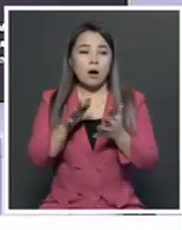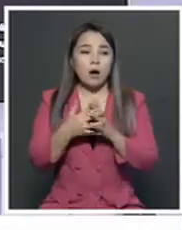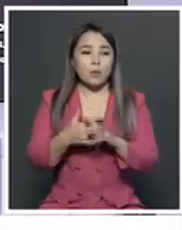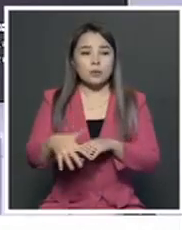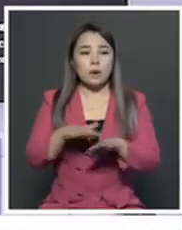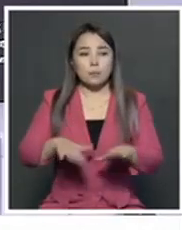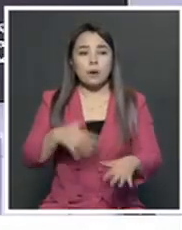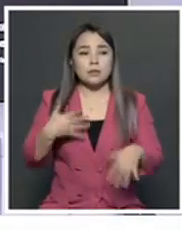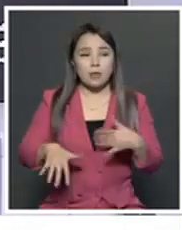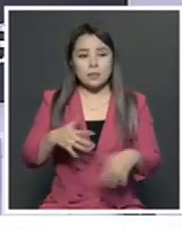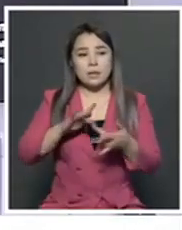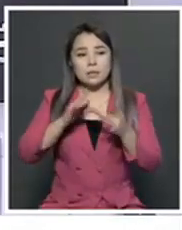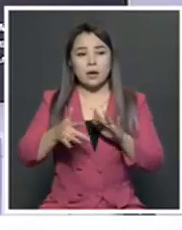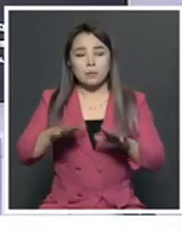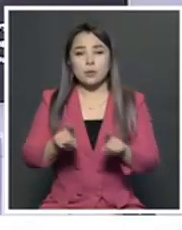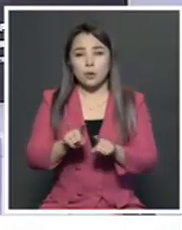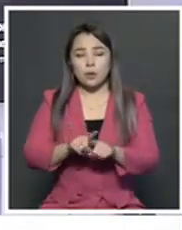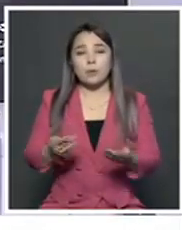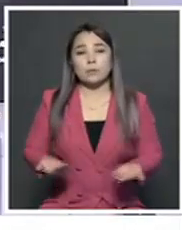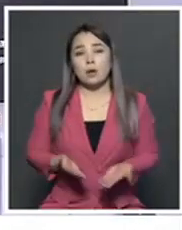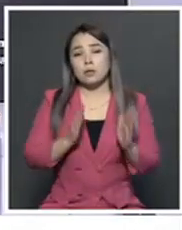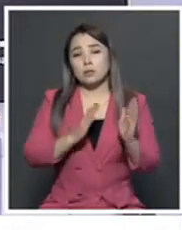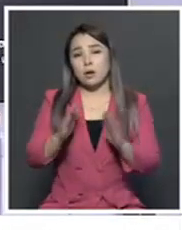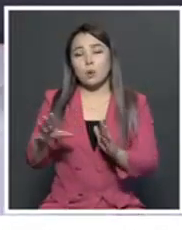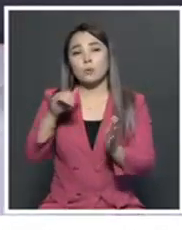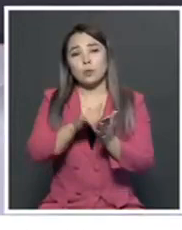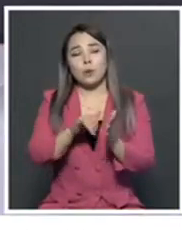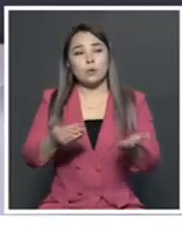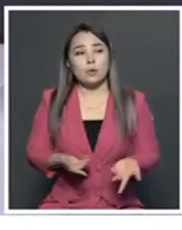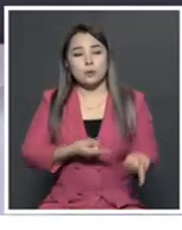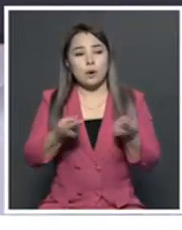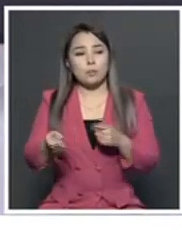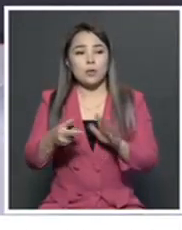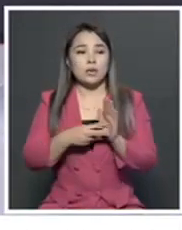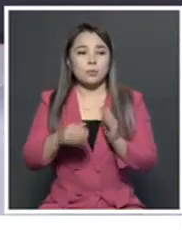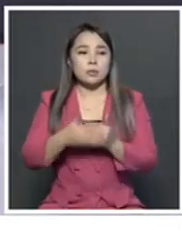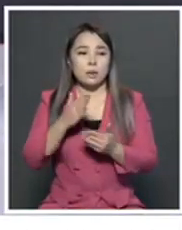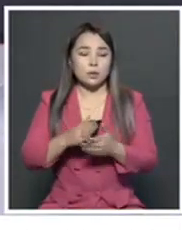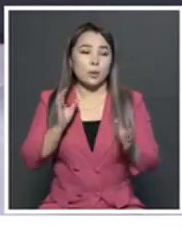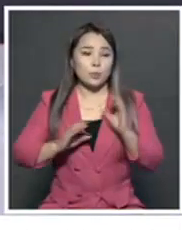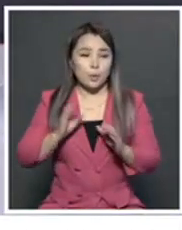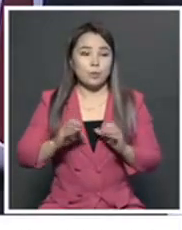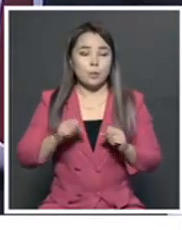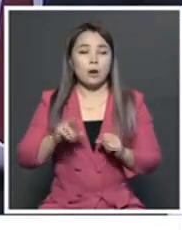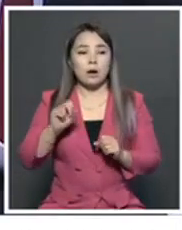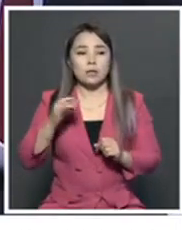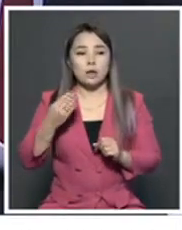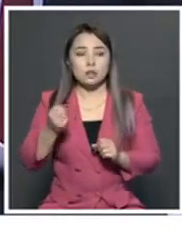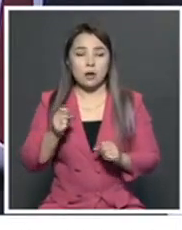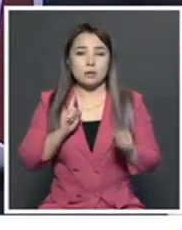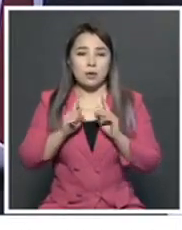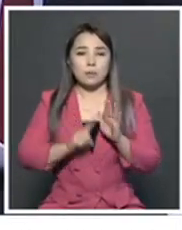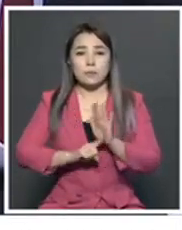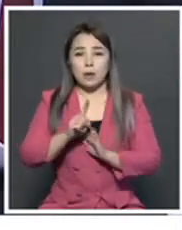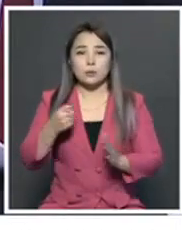жерлерде интернет әлсіз болса, жатақханаға орналасуына болады. Қазір 7000-дай студент жатақханаларды қашықтан білім алып жатыр. Қарашаның 26-сы басталған сессия